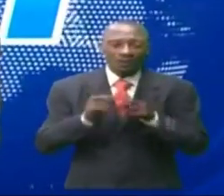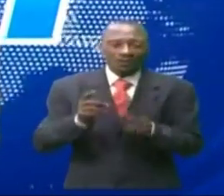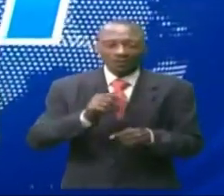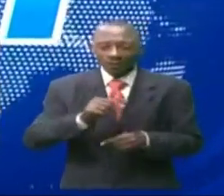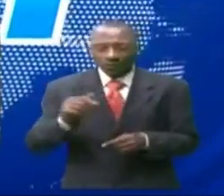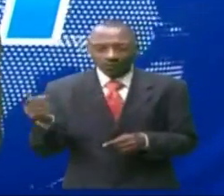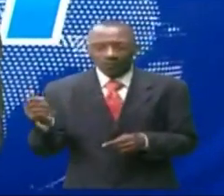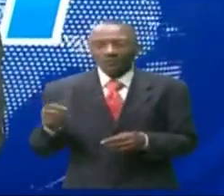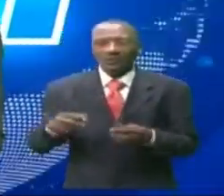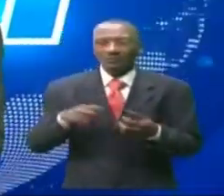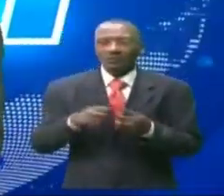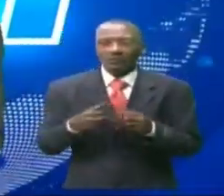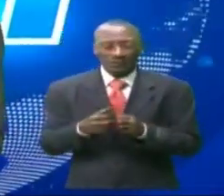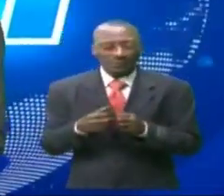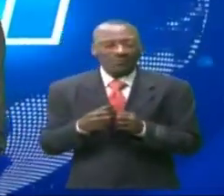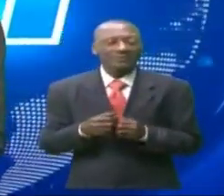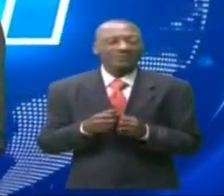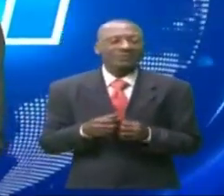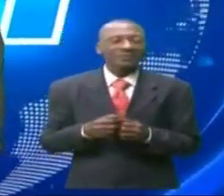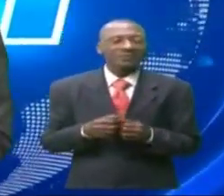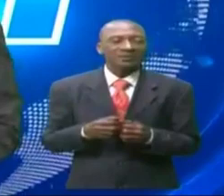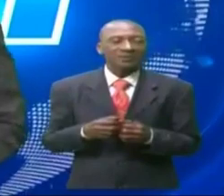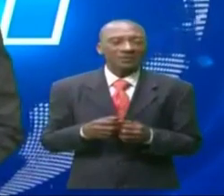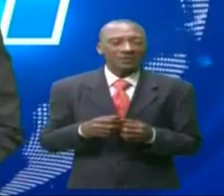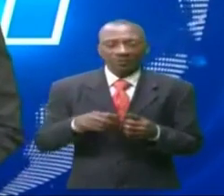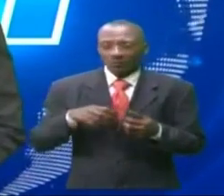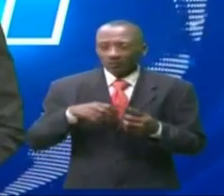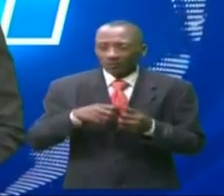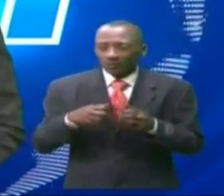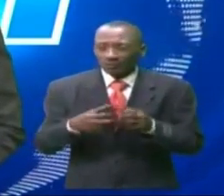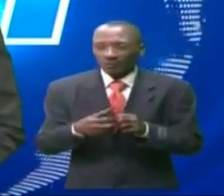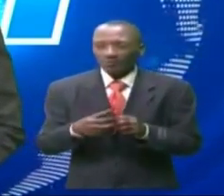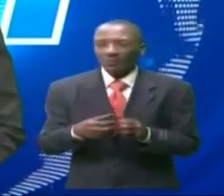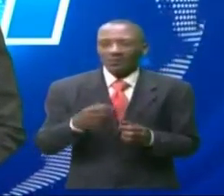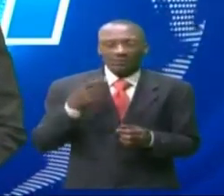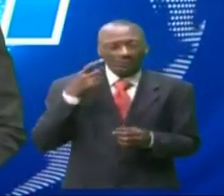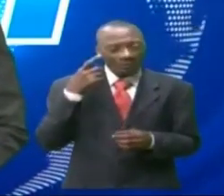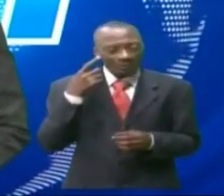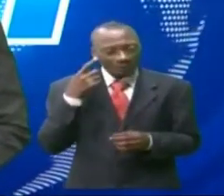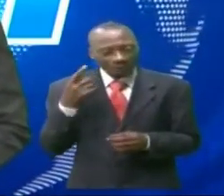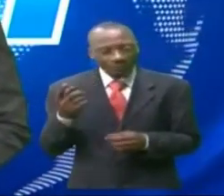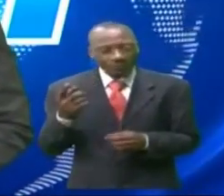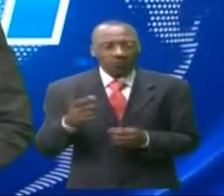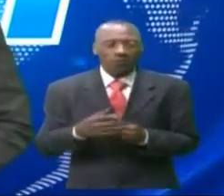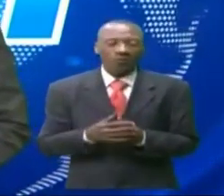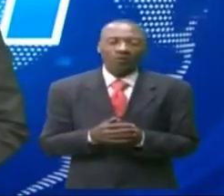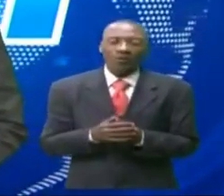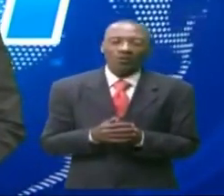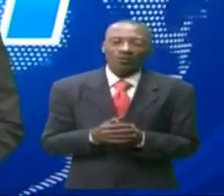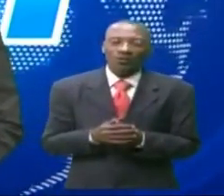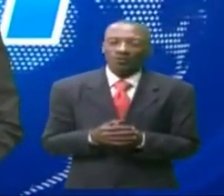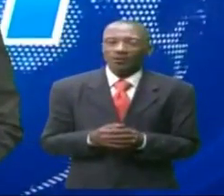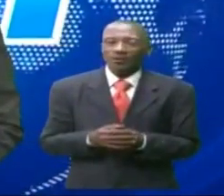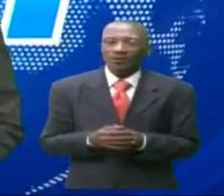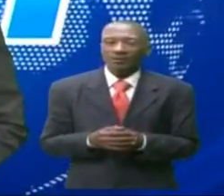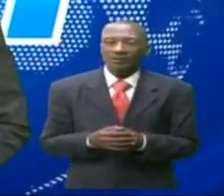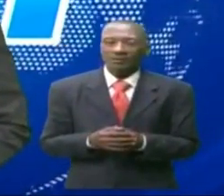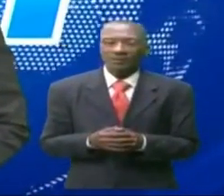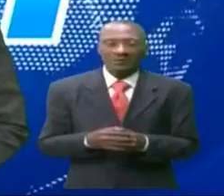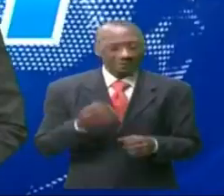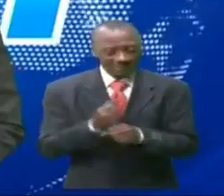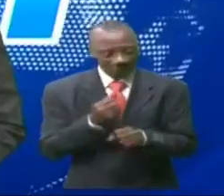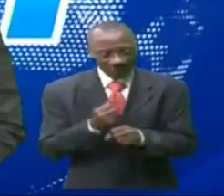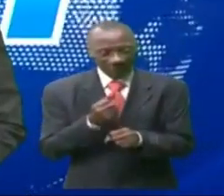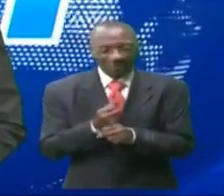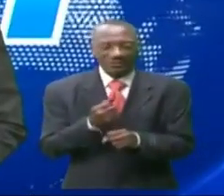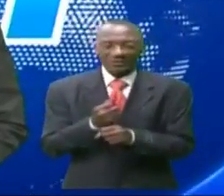à Laetitia Kalou Ngano au cours d'une cérémonie de remise-reprise présidée par l'inspecteur provincial.